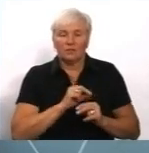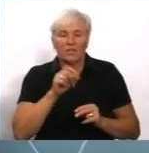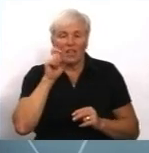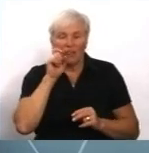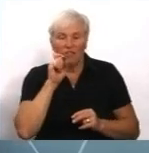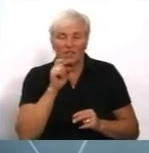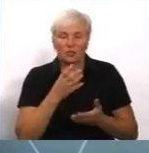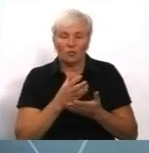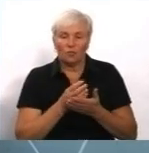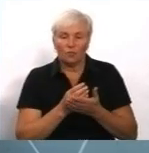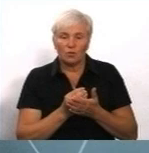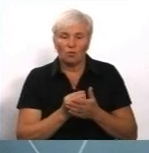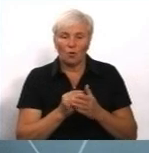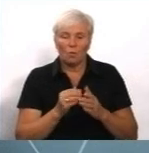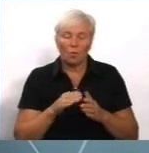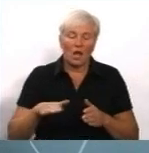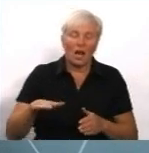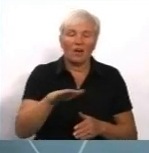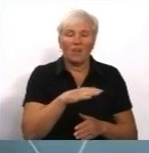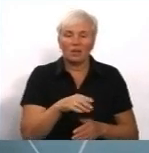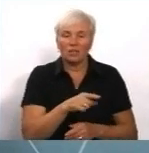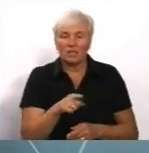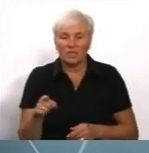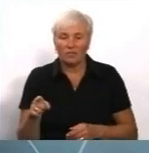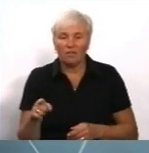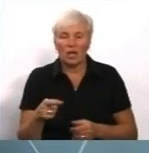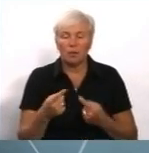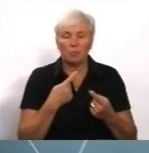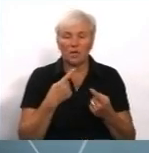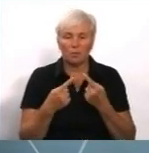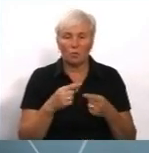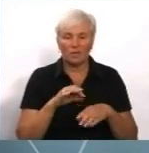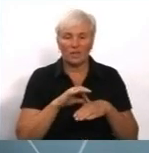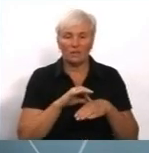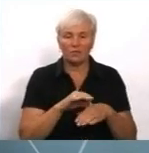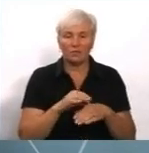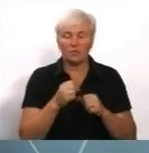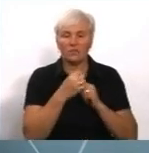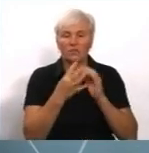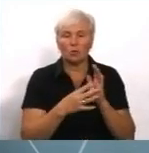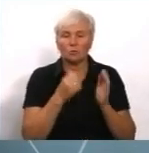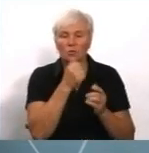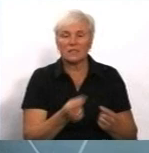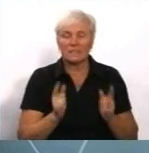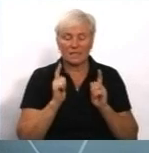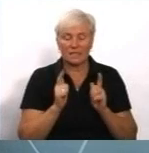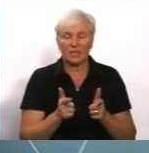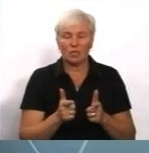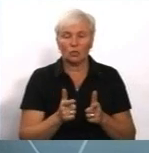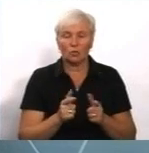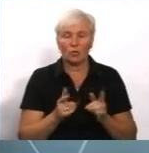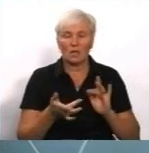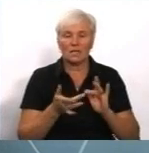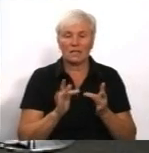своєму екваторі, вона триває на території області у 2019 році, згідно сайту і